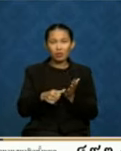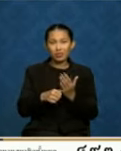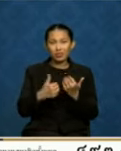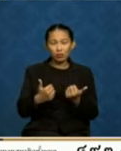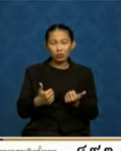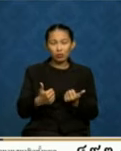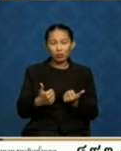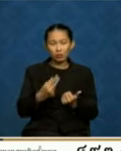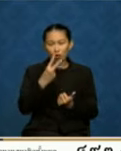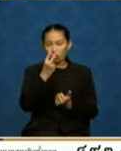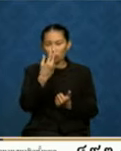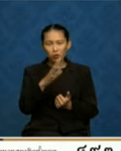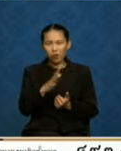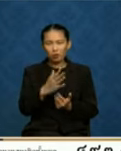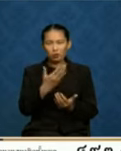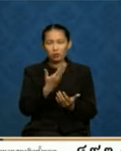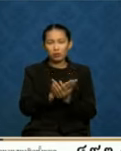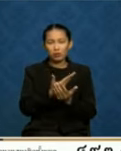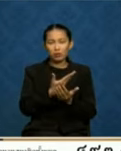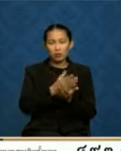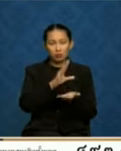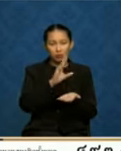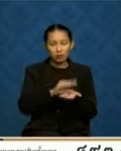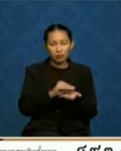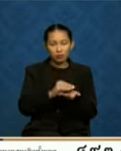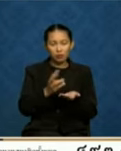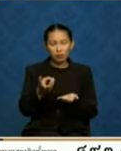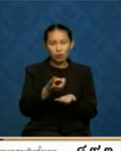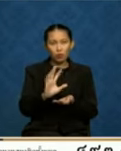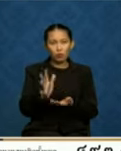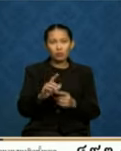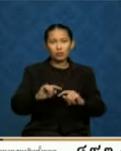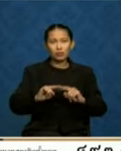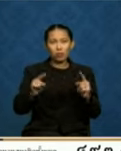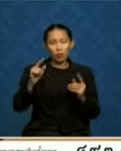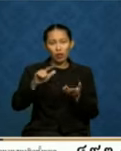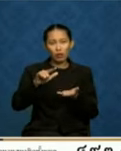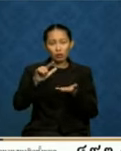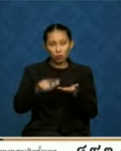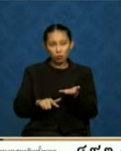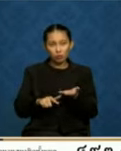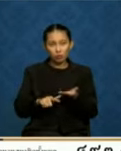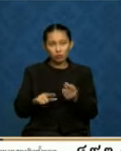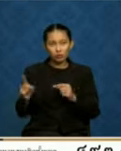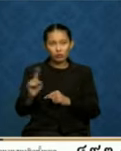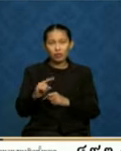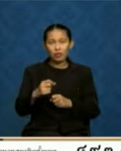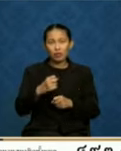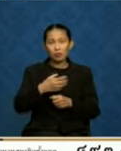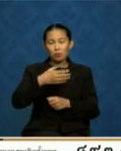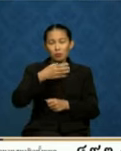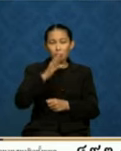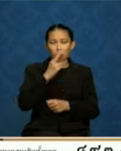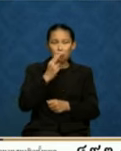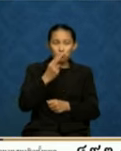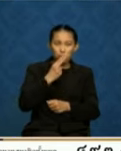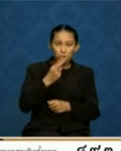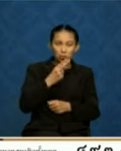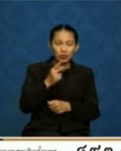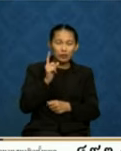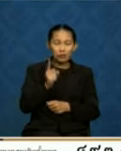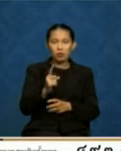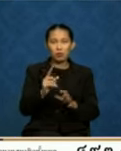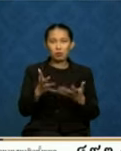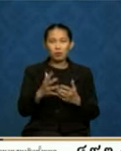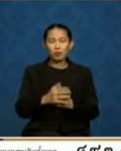ไม่เพียงแต่ทำให้จัดเก็บภาษีได้น้อยลงเท่านั้นยังไม่ได้ลดปริมาณการบริโภคบุหรี่อย่างแท้